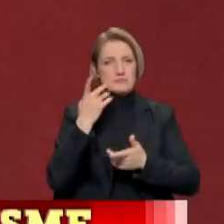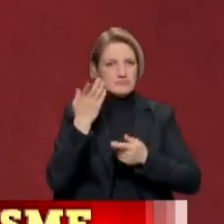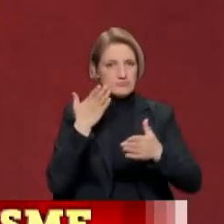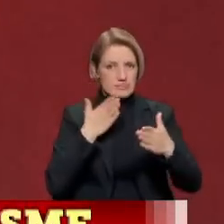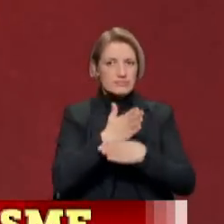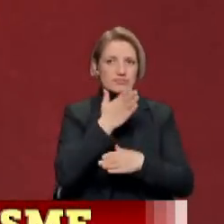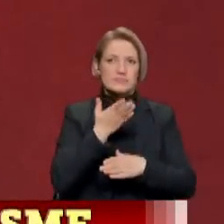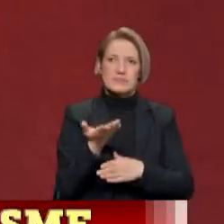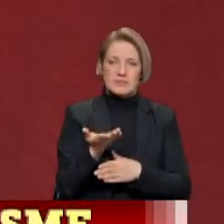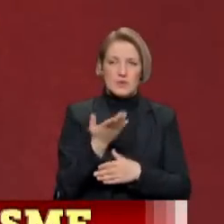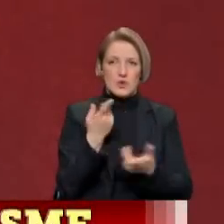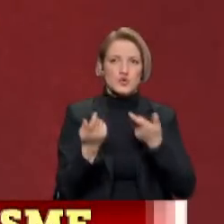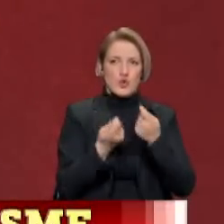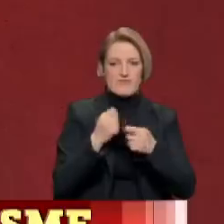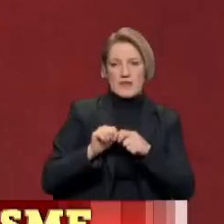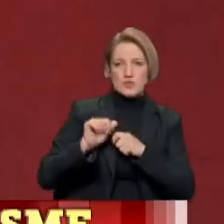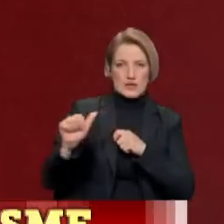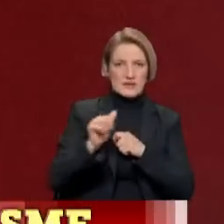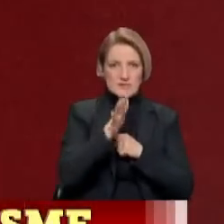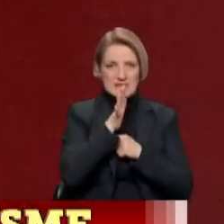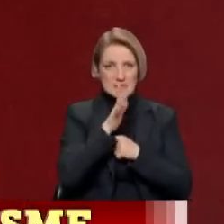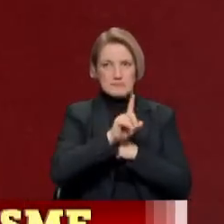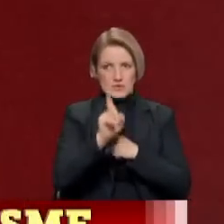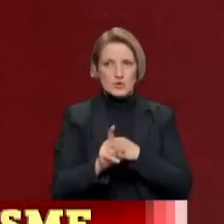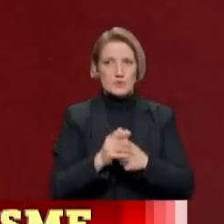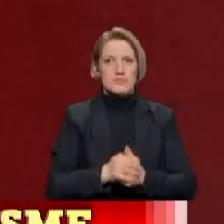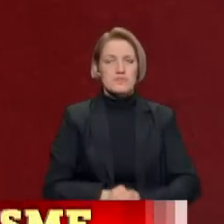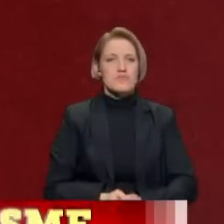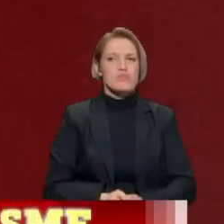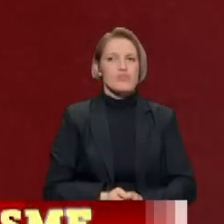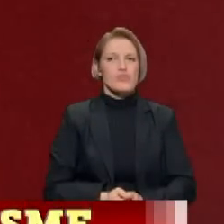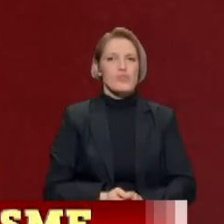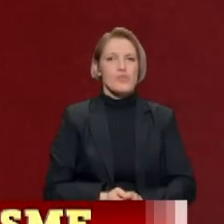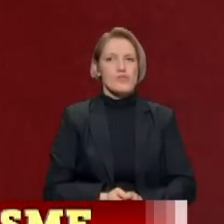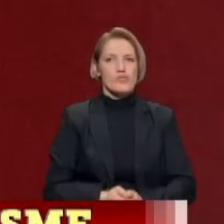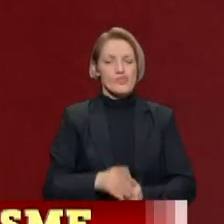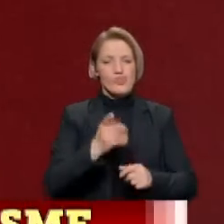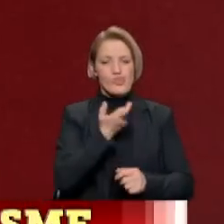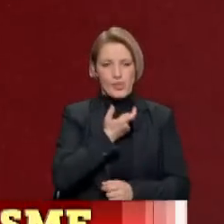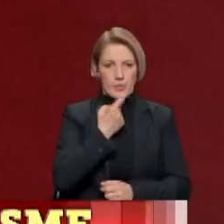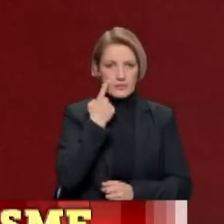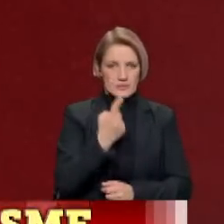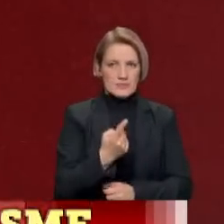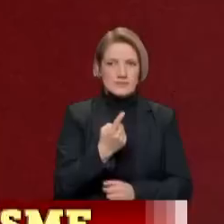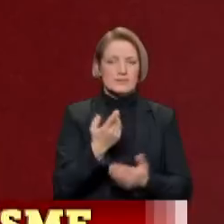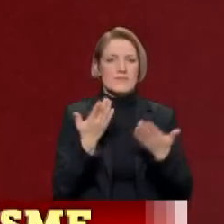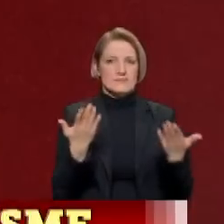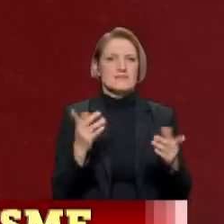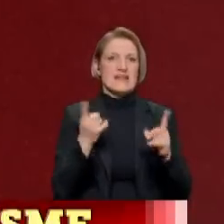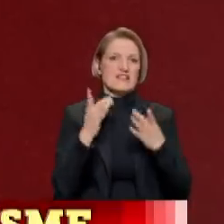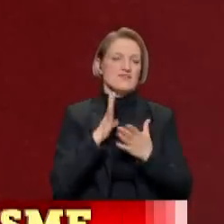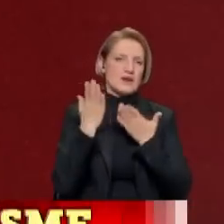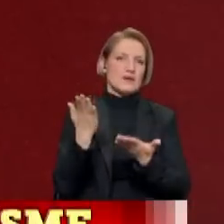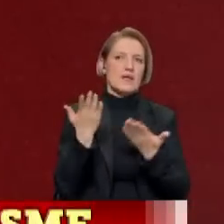itibaren, önümüzdeki yani günden görevden itibaren uzaklaştırabilir mi, evet, diyorsunuz. Şeklen yasaya göre maalesef yetkisi